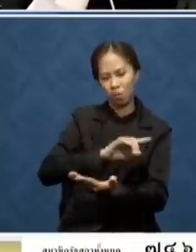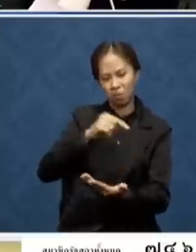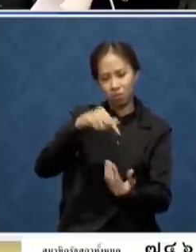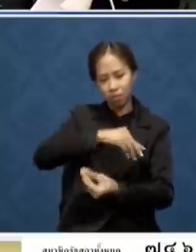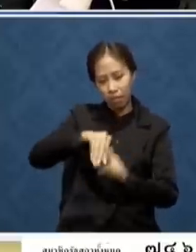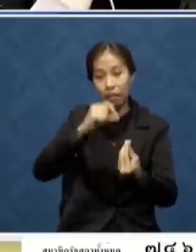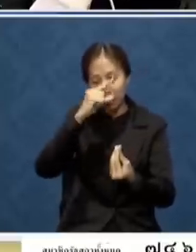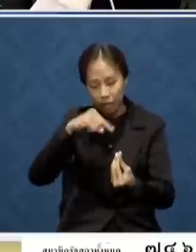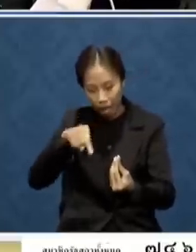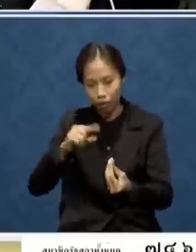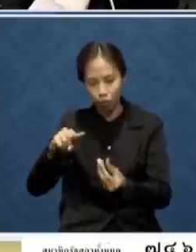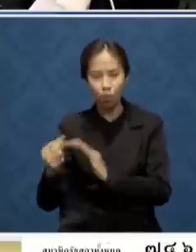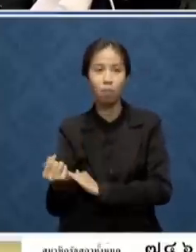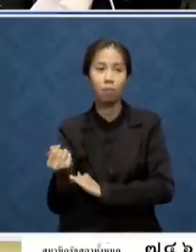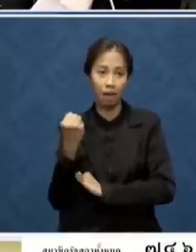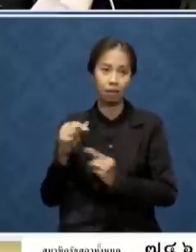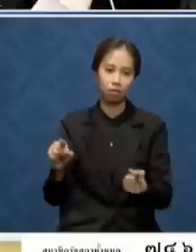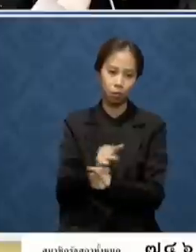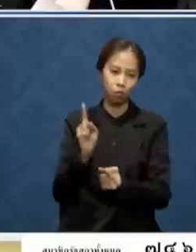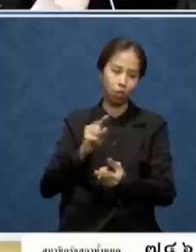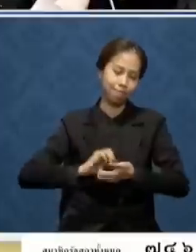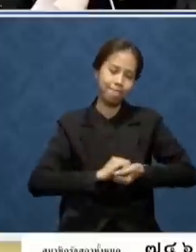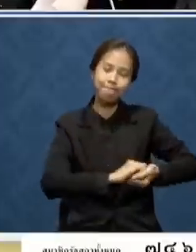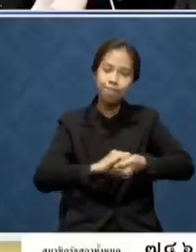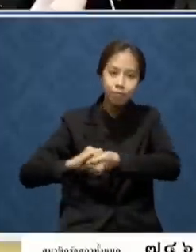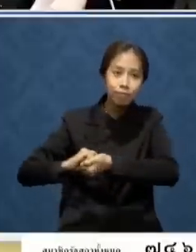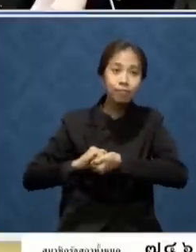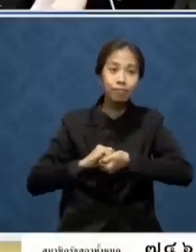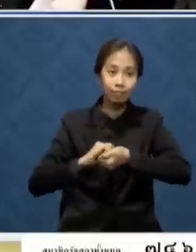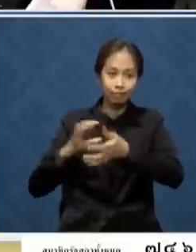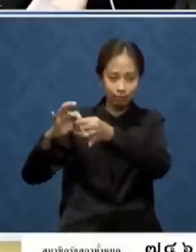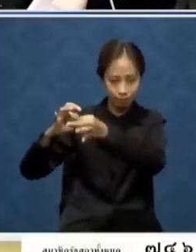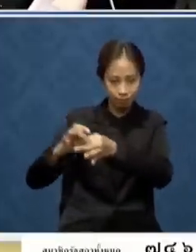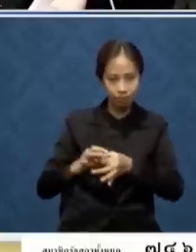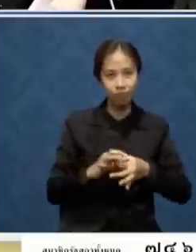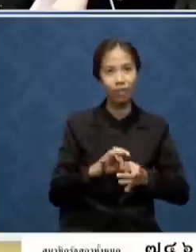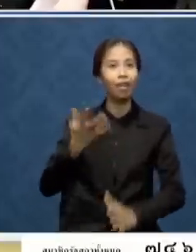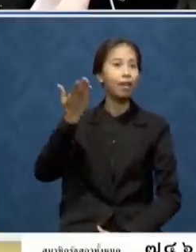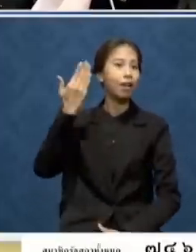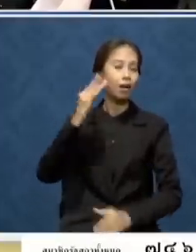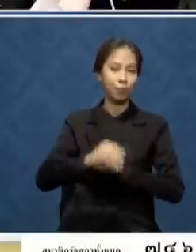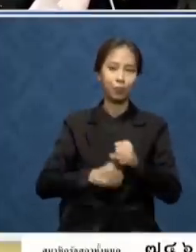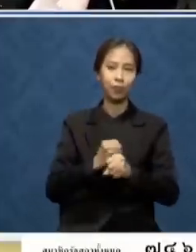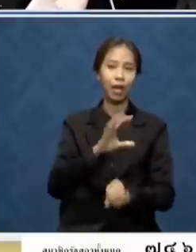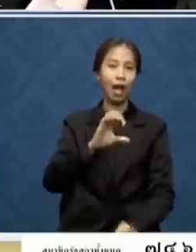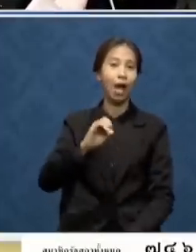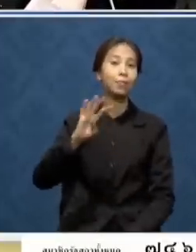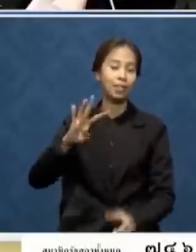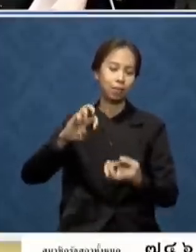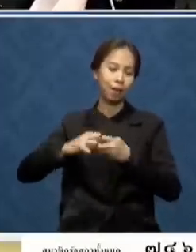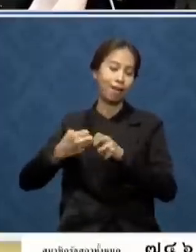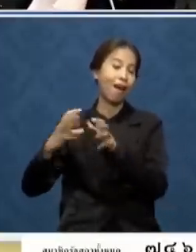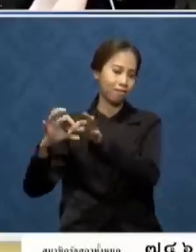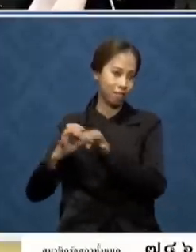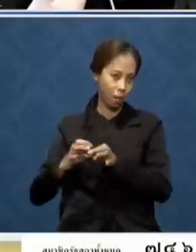เข้มแข็งมากขึ้นมีสังคมที่ปรองดองสมานฉันท์ซึ่งสอดคล้องกับบริบทของในช่วงปี 2554และ